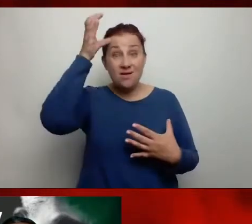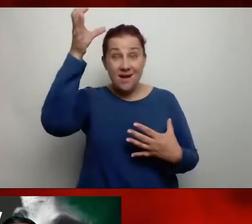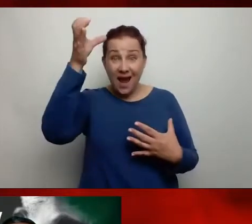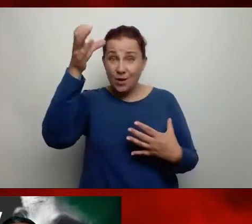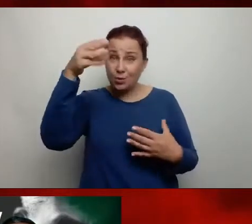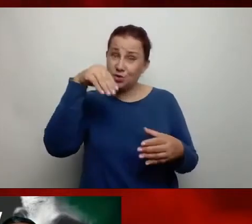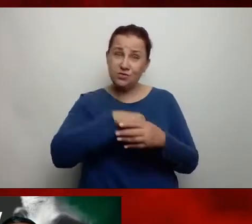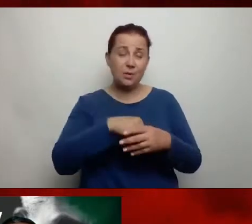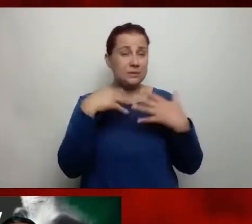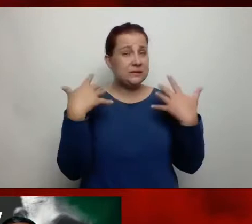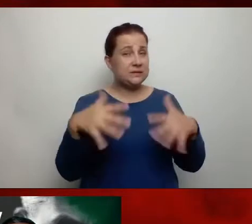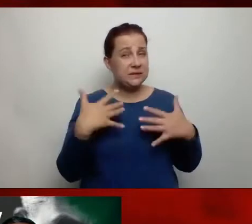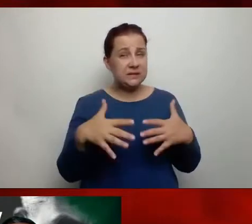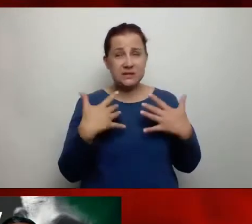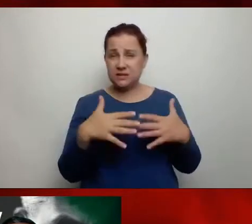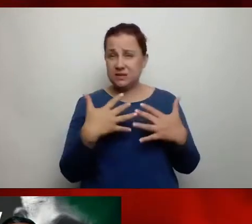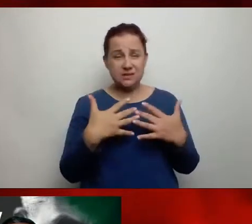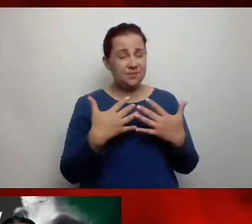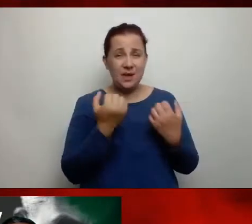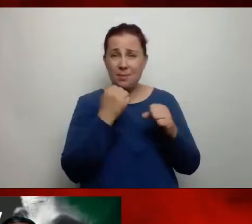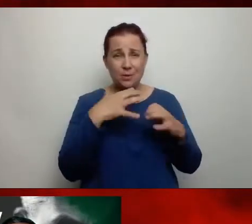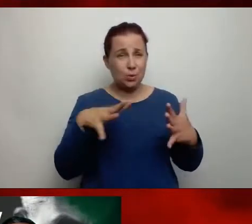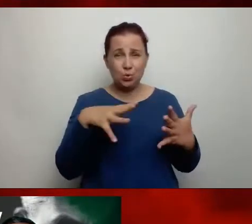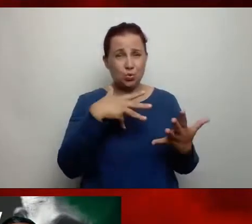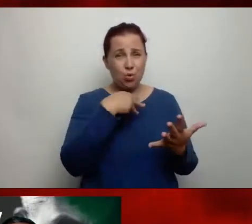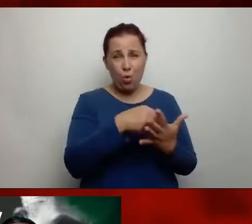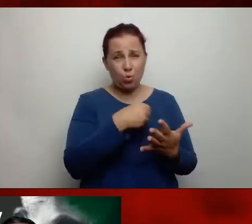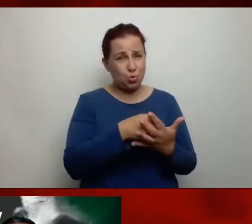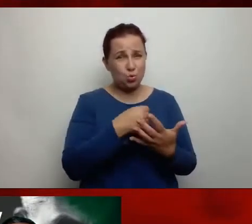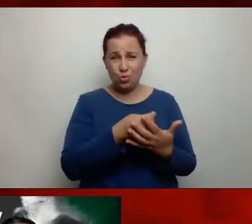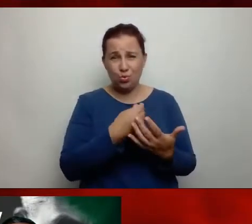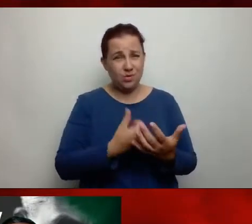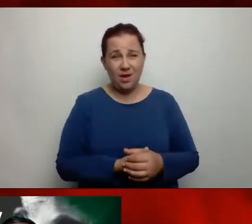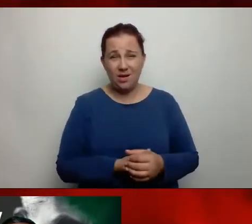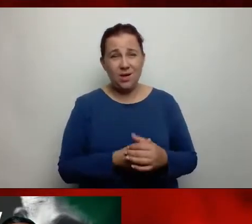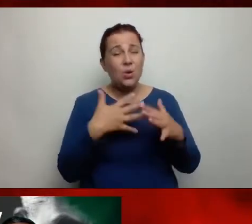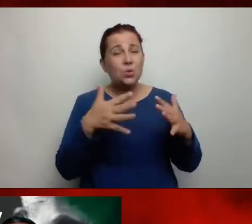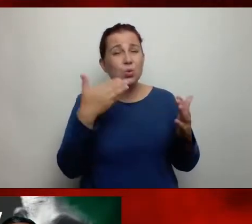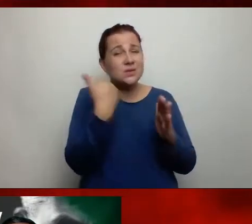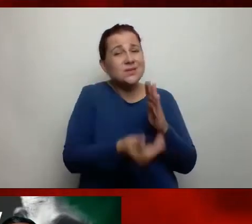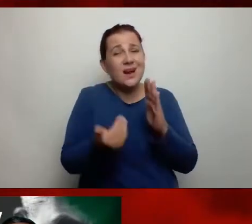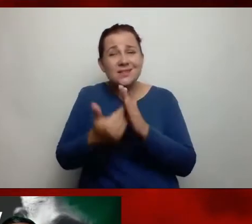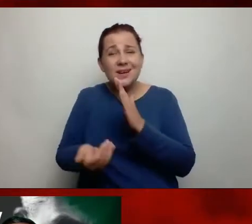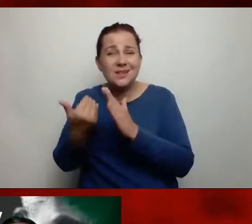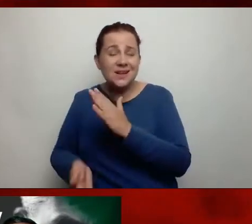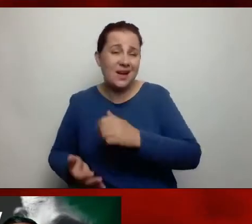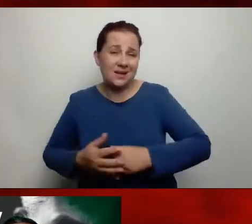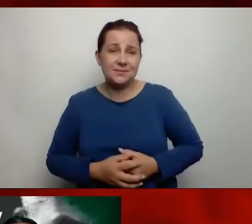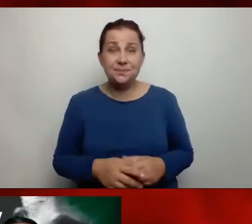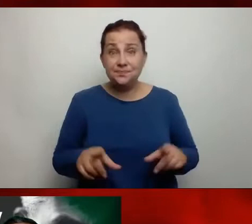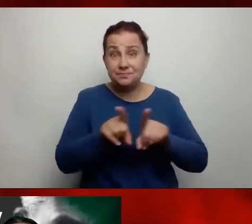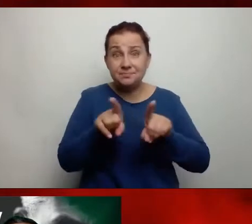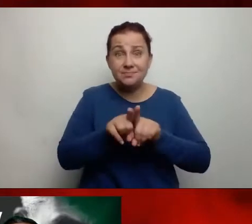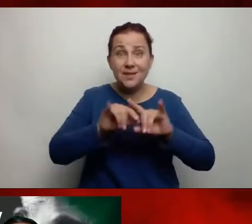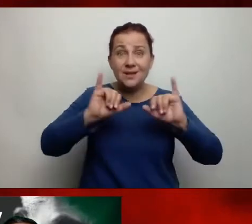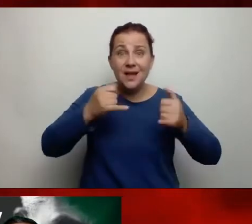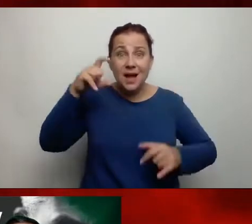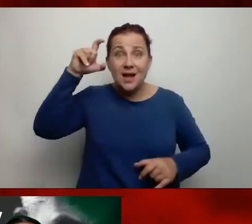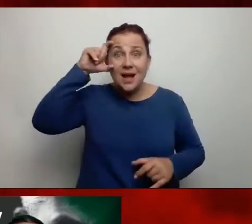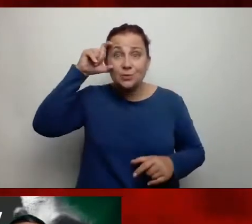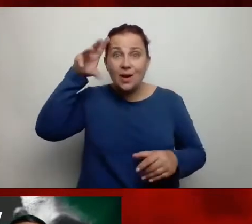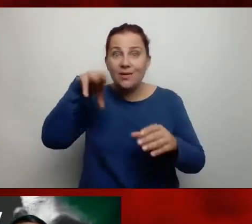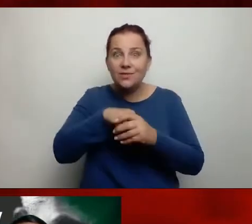samo kosztował Jacka Kaczmarskiego. Jego życie też nie było usłane różami, też były różnego